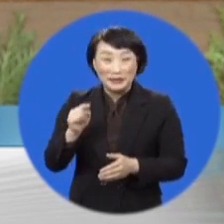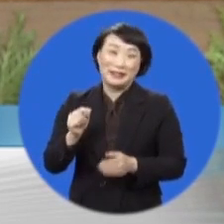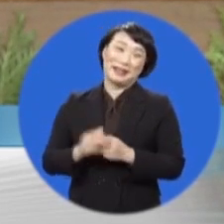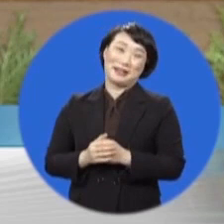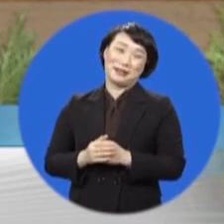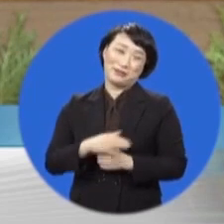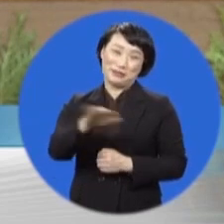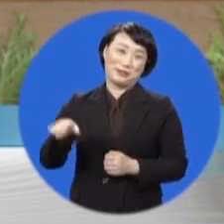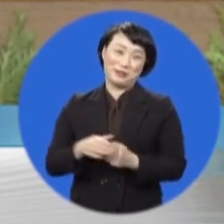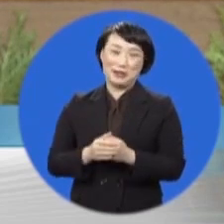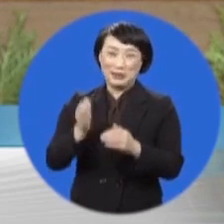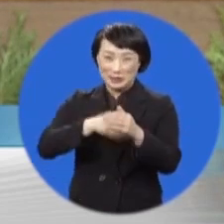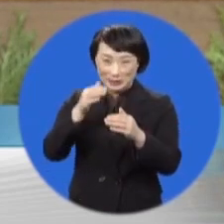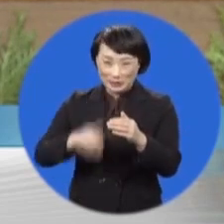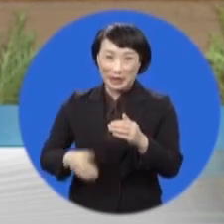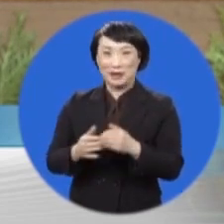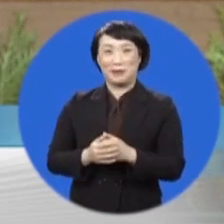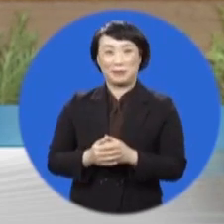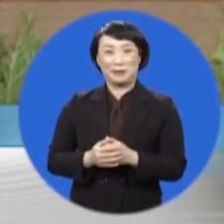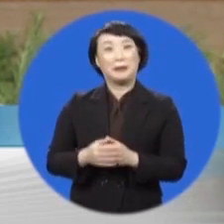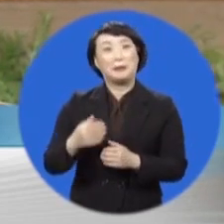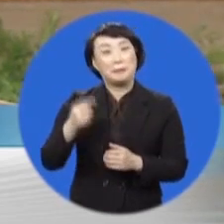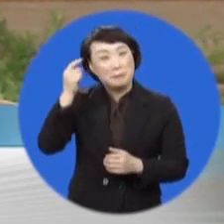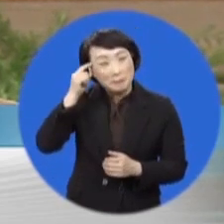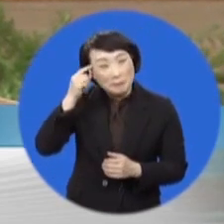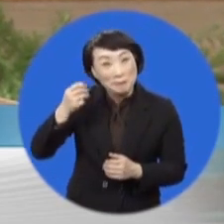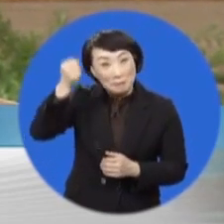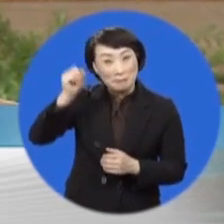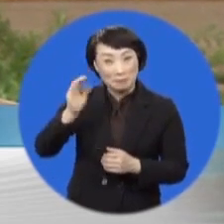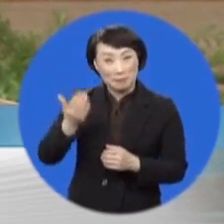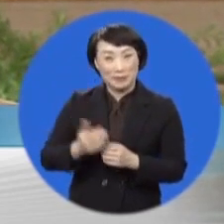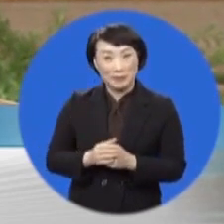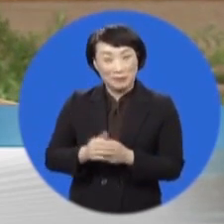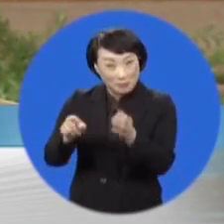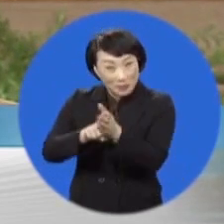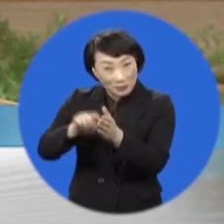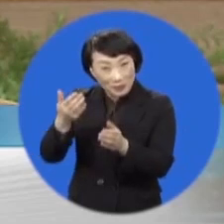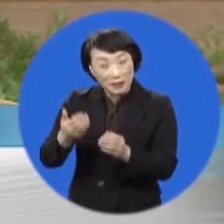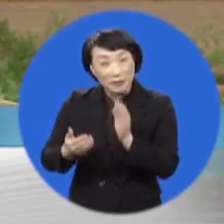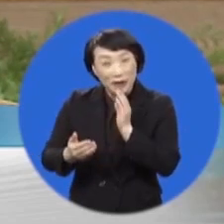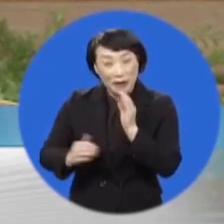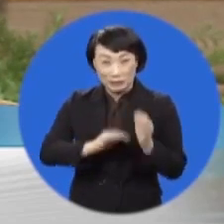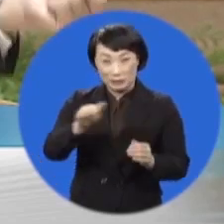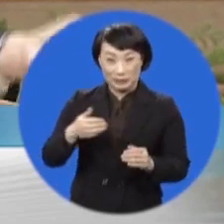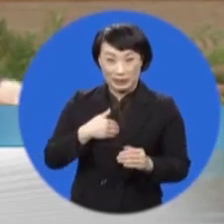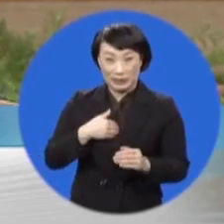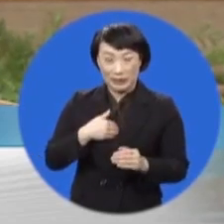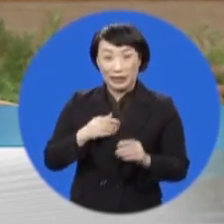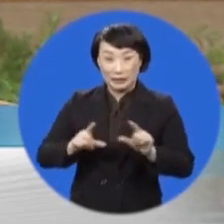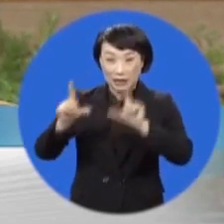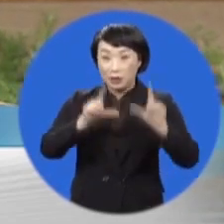우리의 점에 이쪽 운치가 튀고 님에게는 절개 적